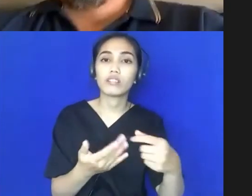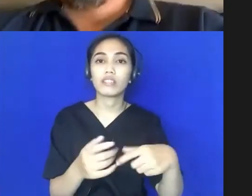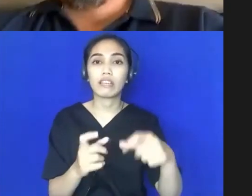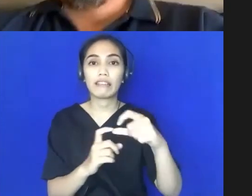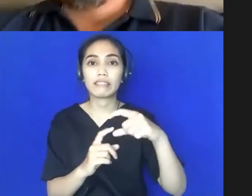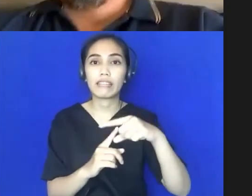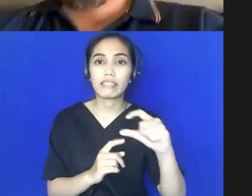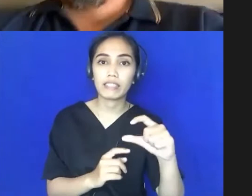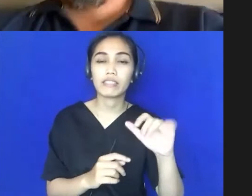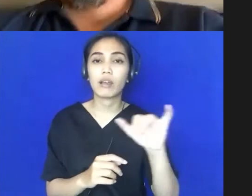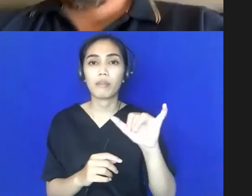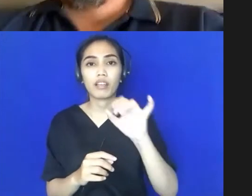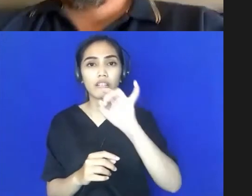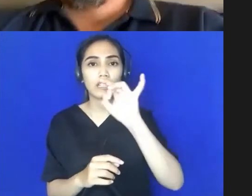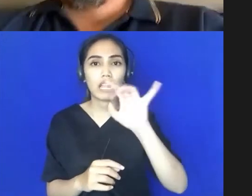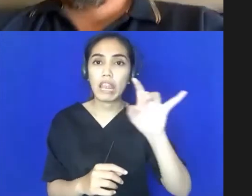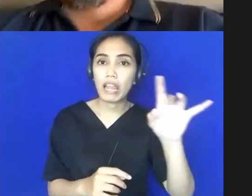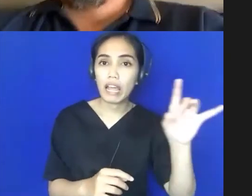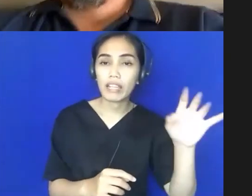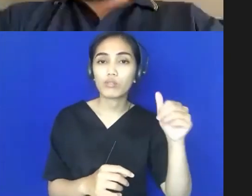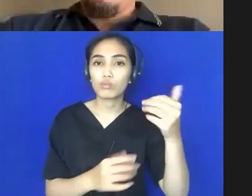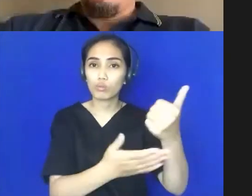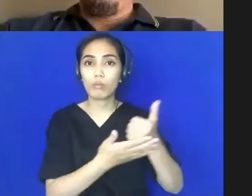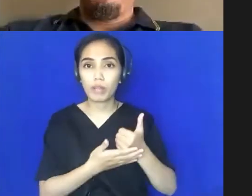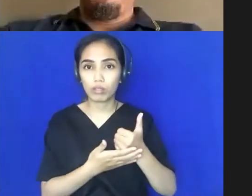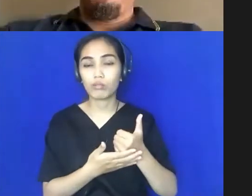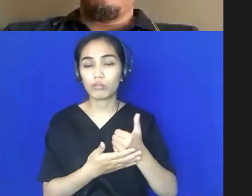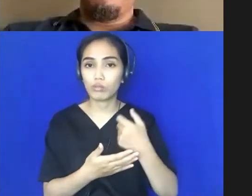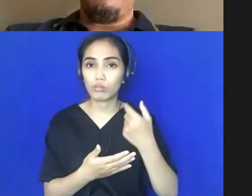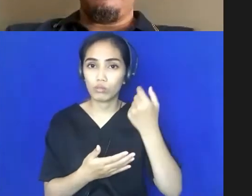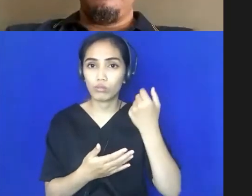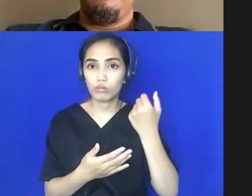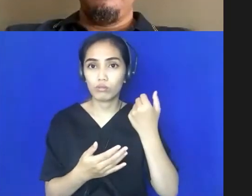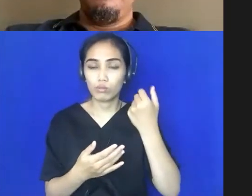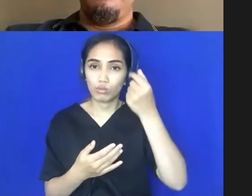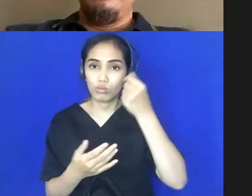dan pihak-pihak lainnya untuk membantu kami supaya